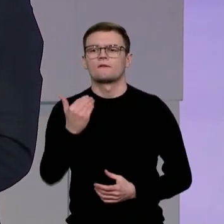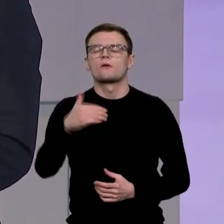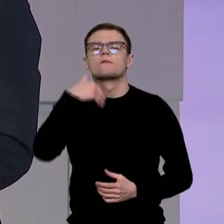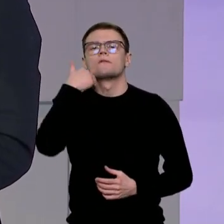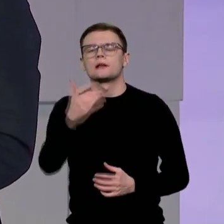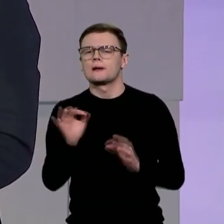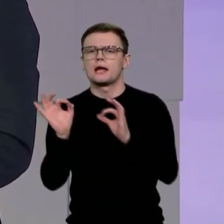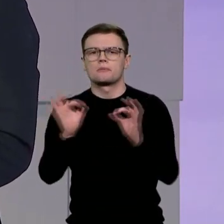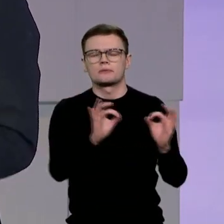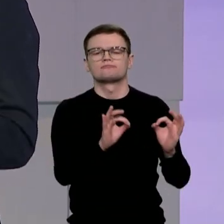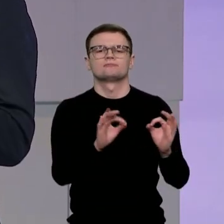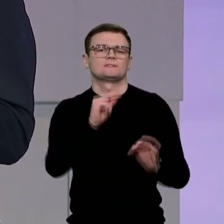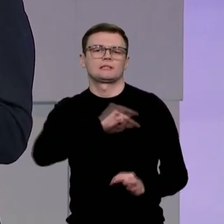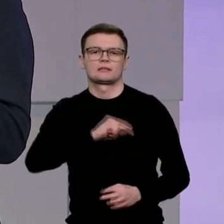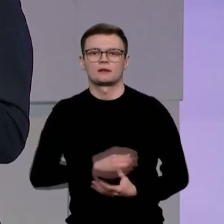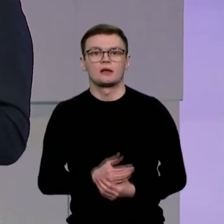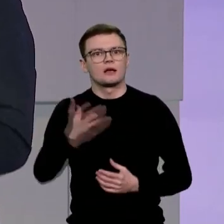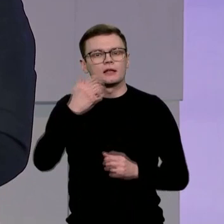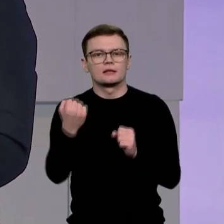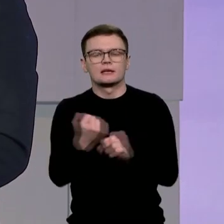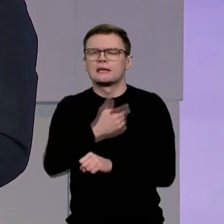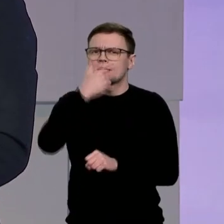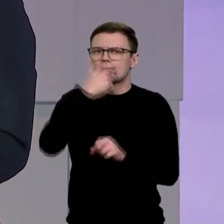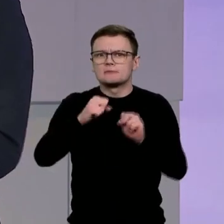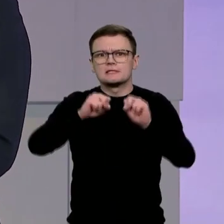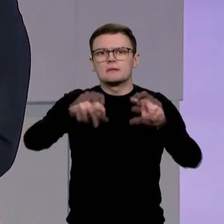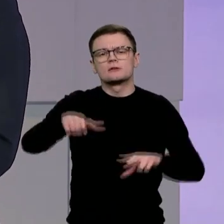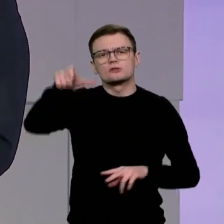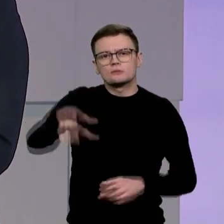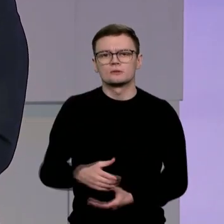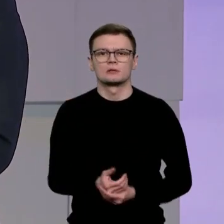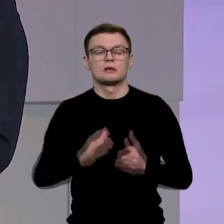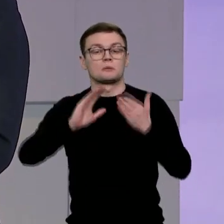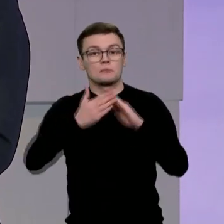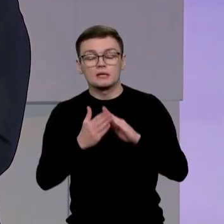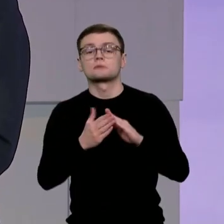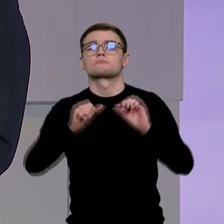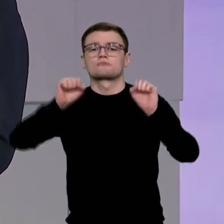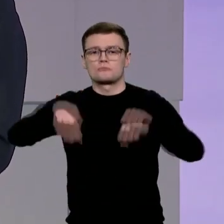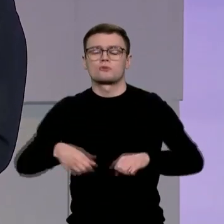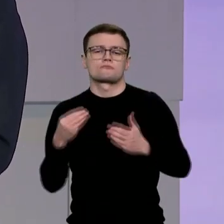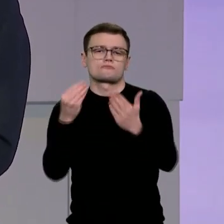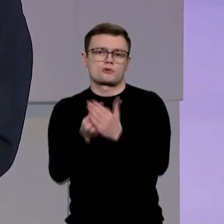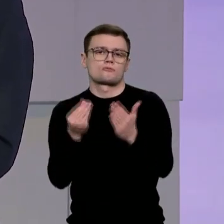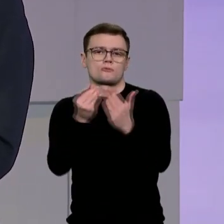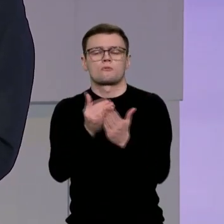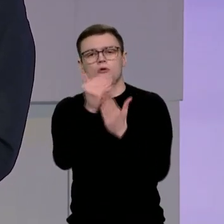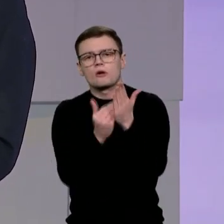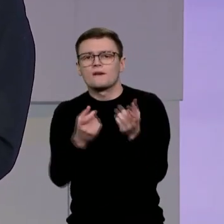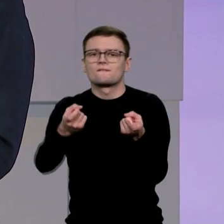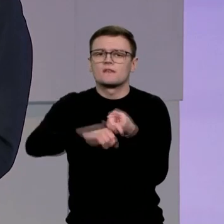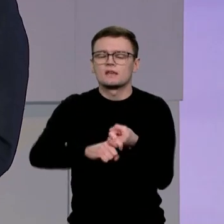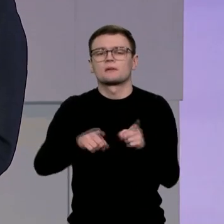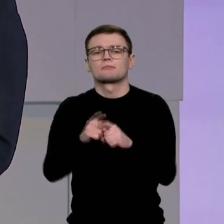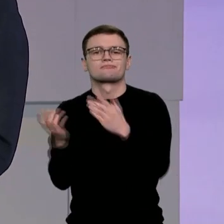reikia labai rimto specialisto, kur ypatingai, tada miestas yra pasiruošęs mokėti tam tikrus pinigus pagal programas, kad pritraukti ir